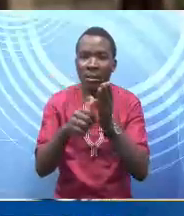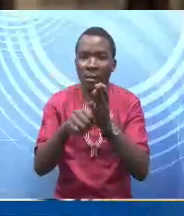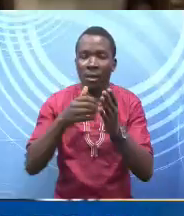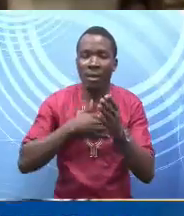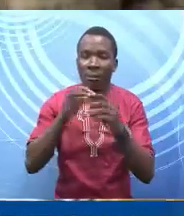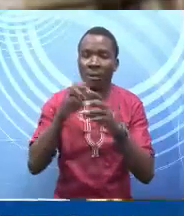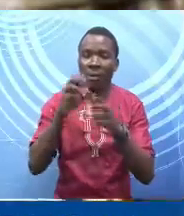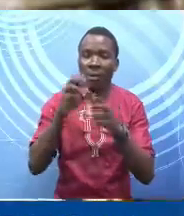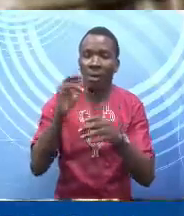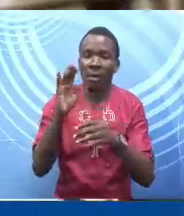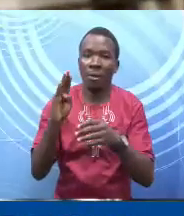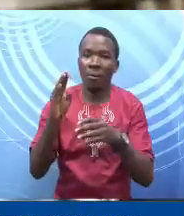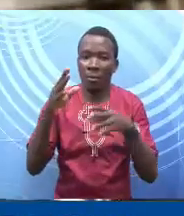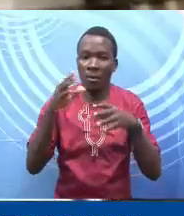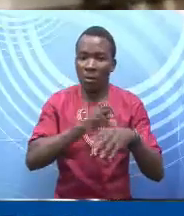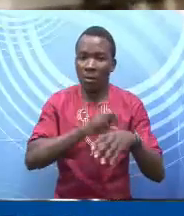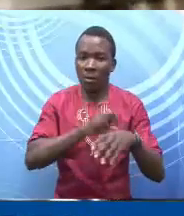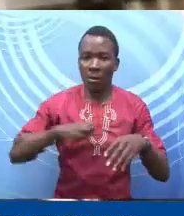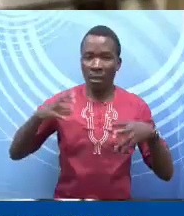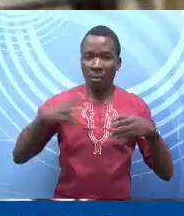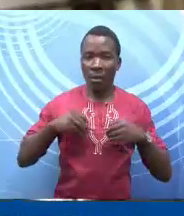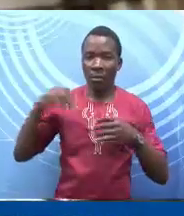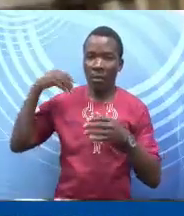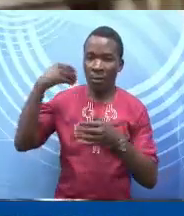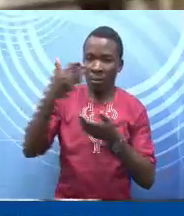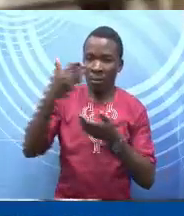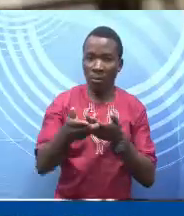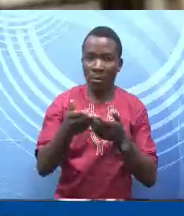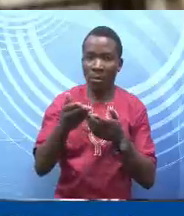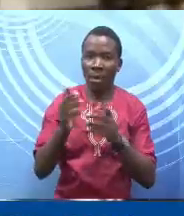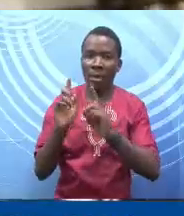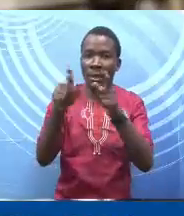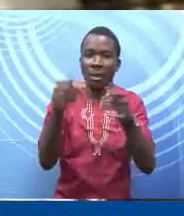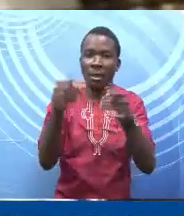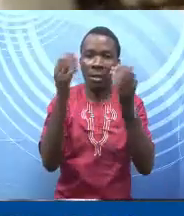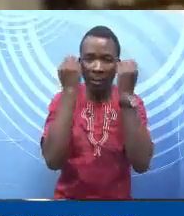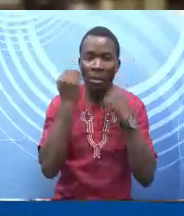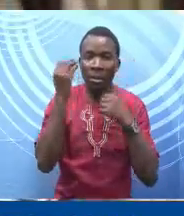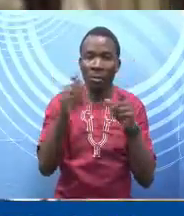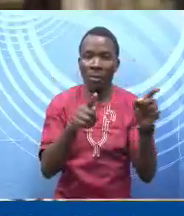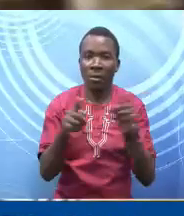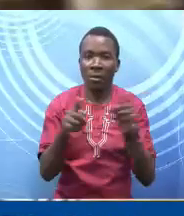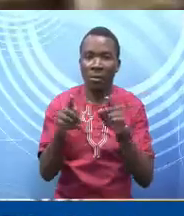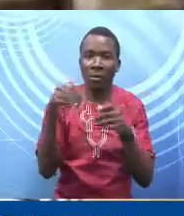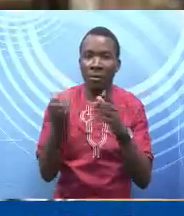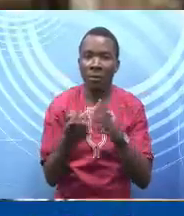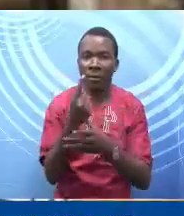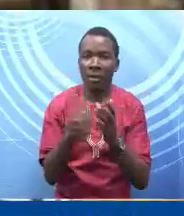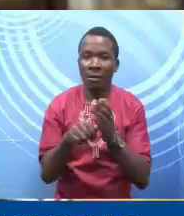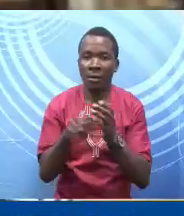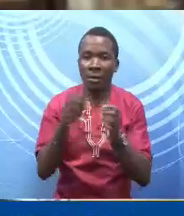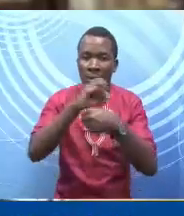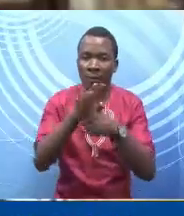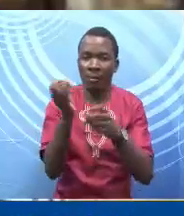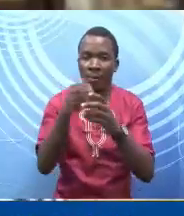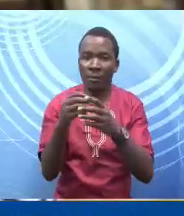banga kucyakira. Kugeza ubwo narinze ngera ubwo mburana mu rukiko uretse ko hajemo ikibazo cya COVID tujyanwa mu